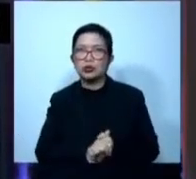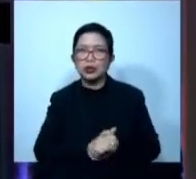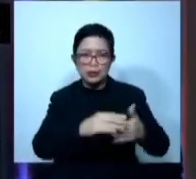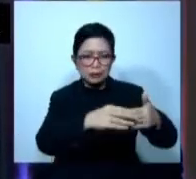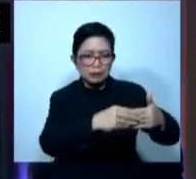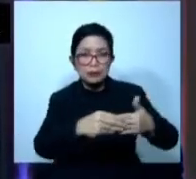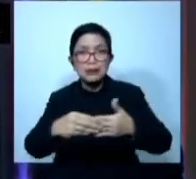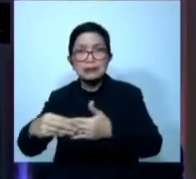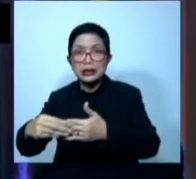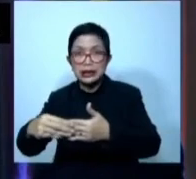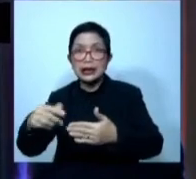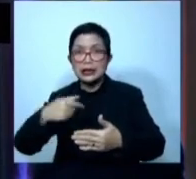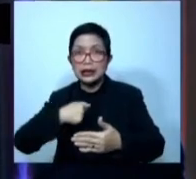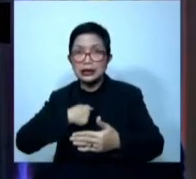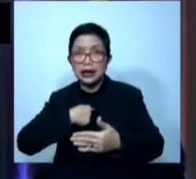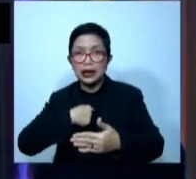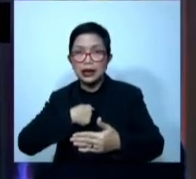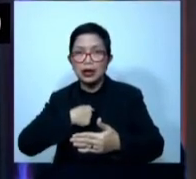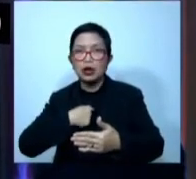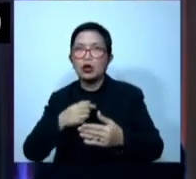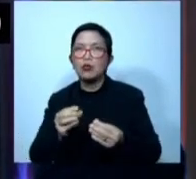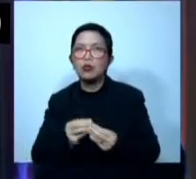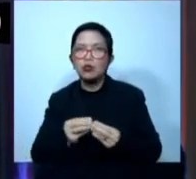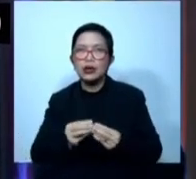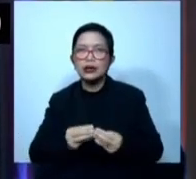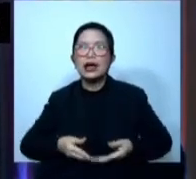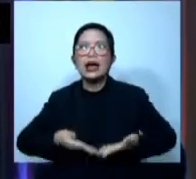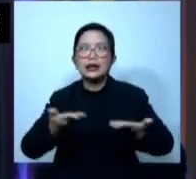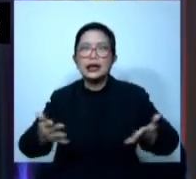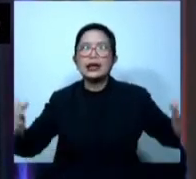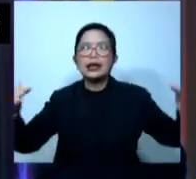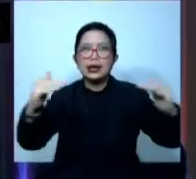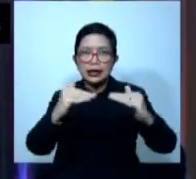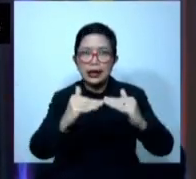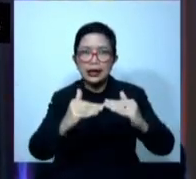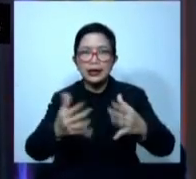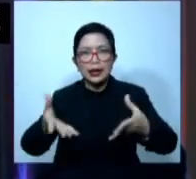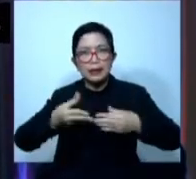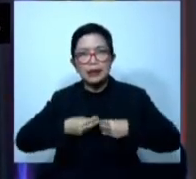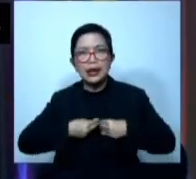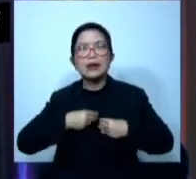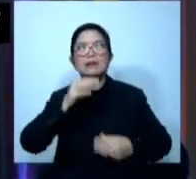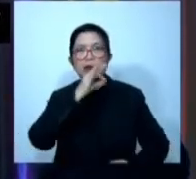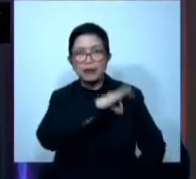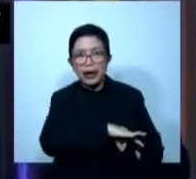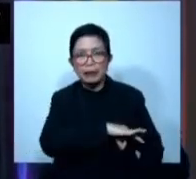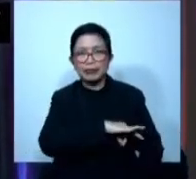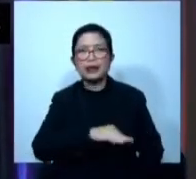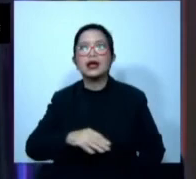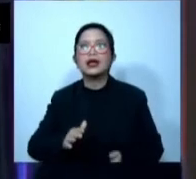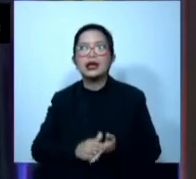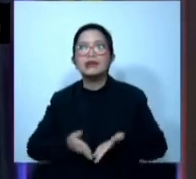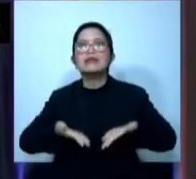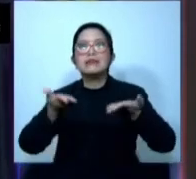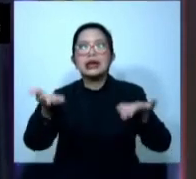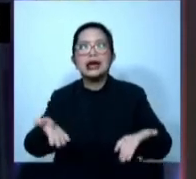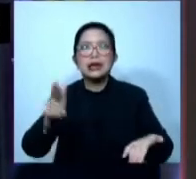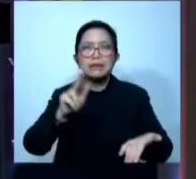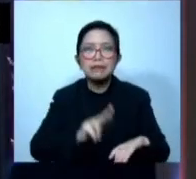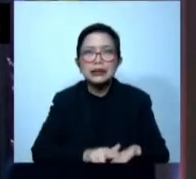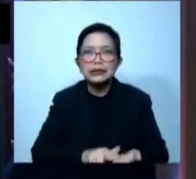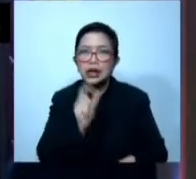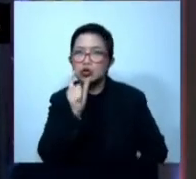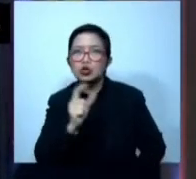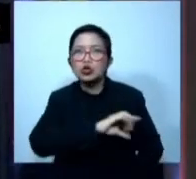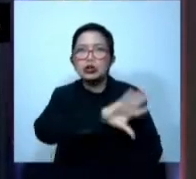untuk memastikan hadir rasa keadilan, memberikan kebermanfaatan, dan memberikan kepastian kepada semua.